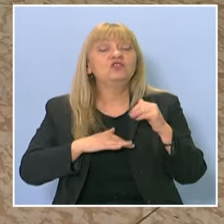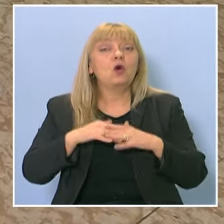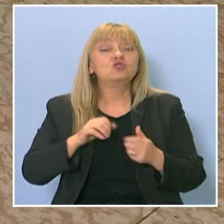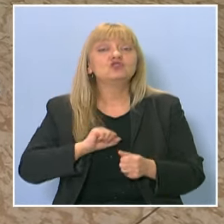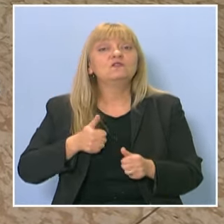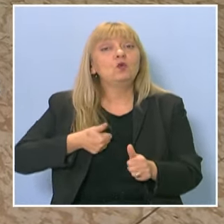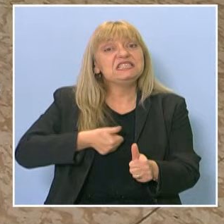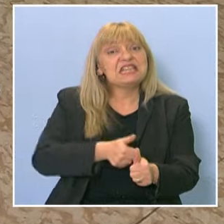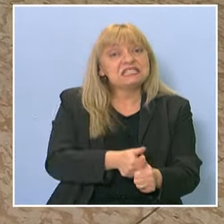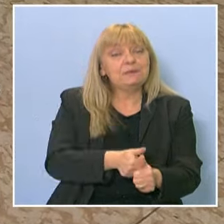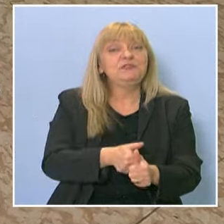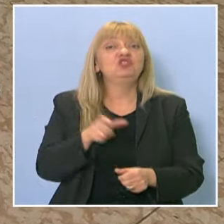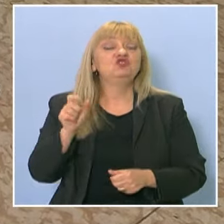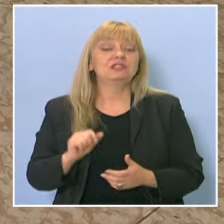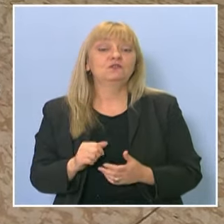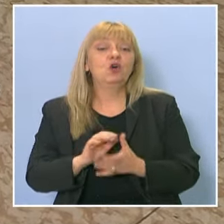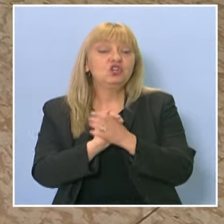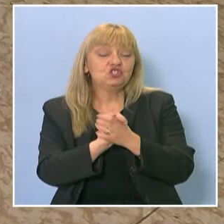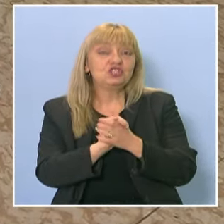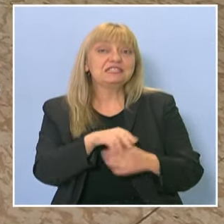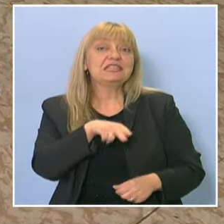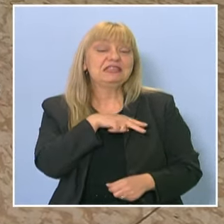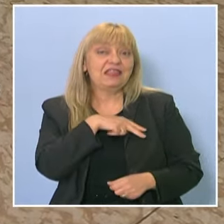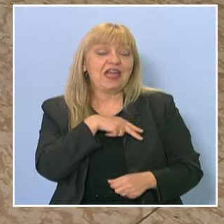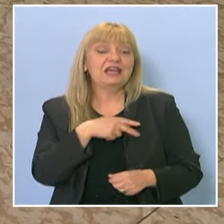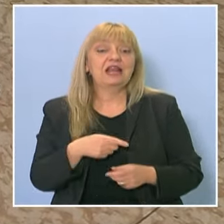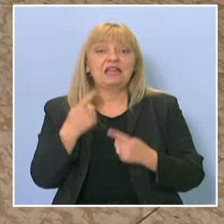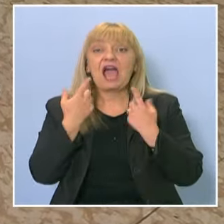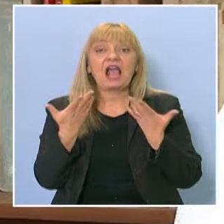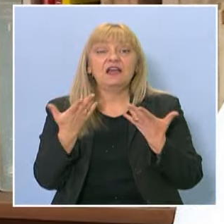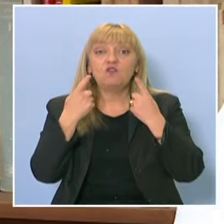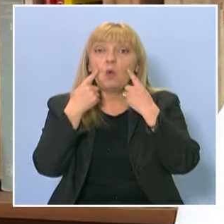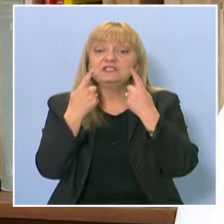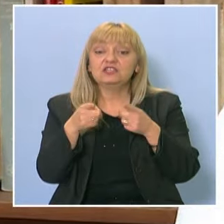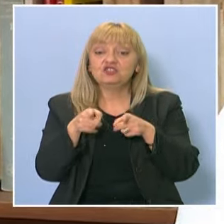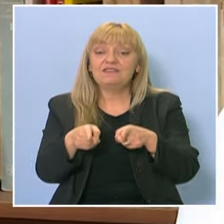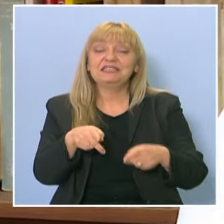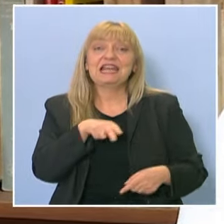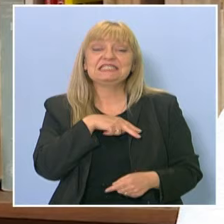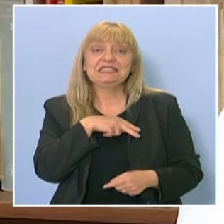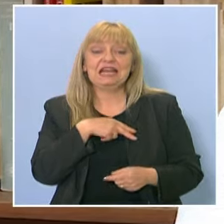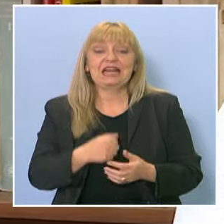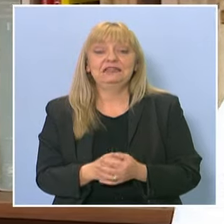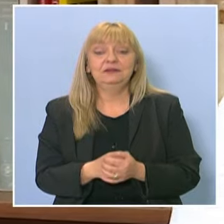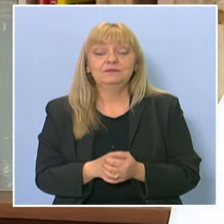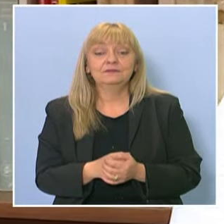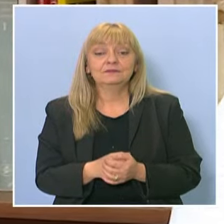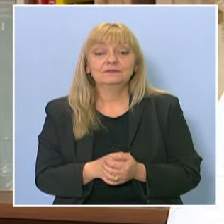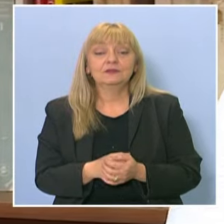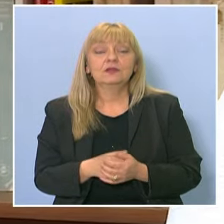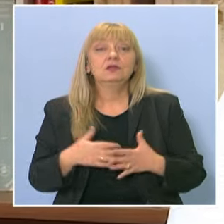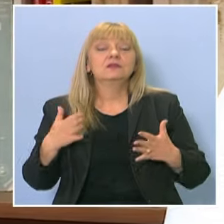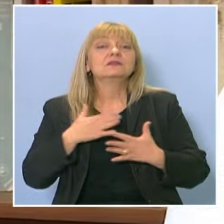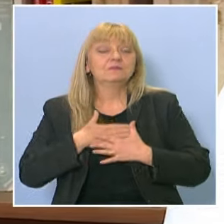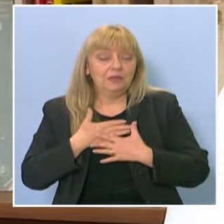застъпничество. Честита награда. Благодаря. Първо, какво означава тази награда за вас? Тази награда е с